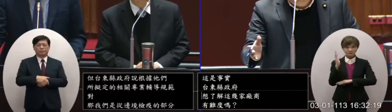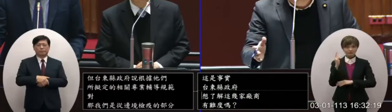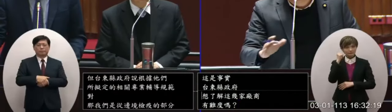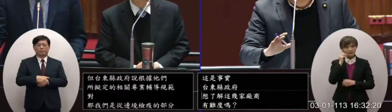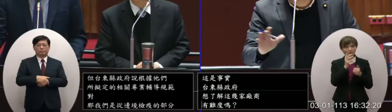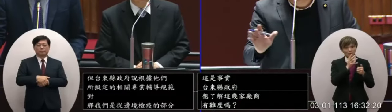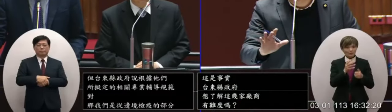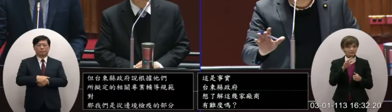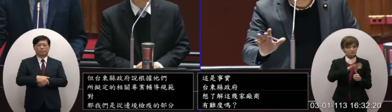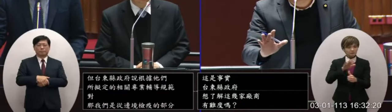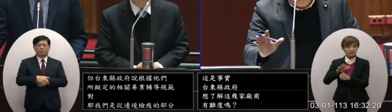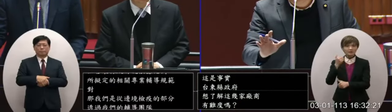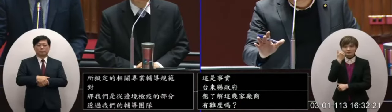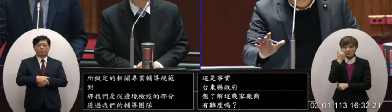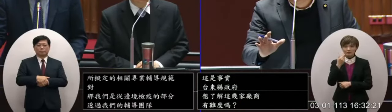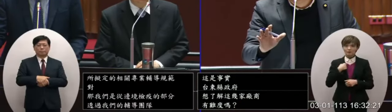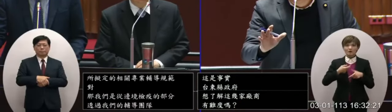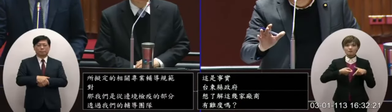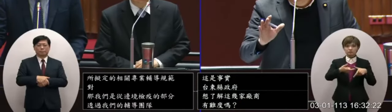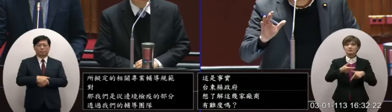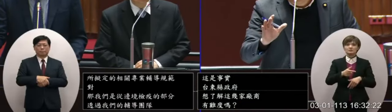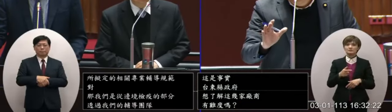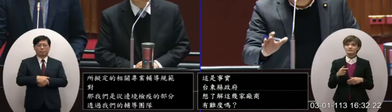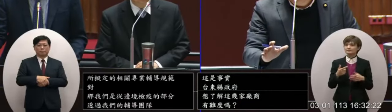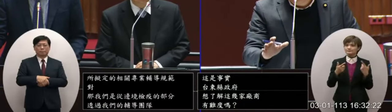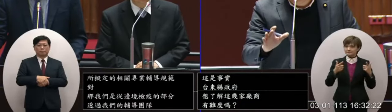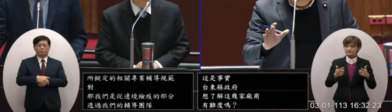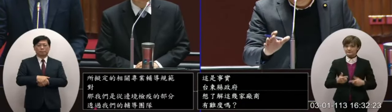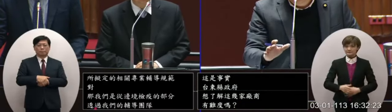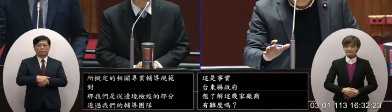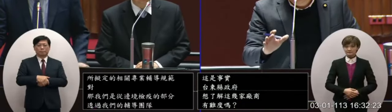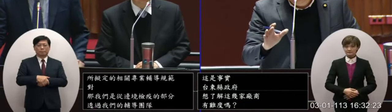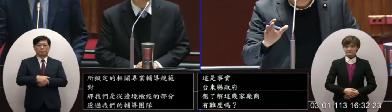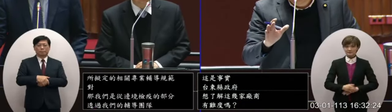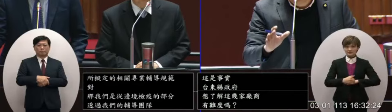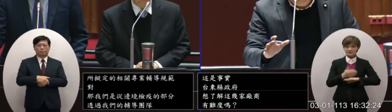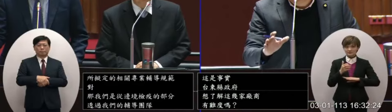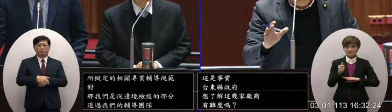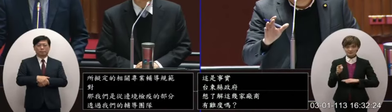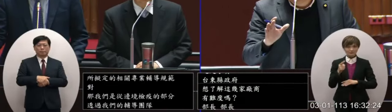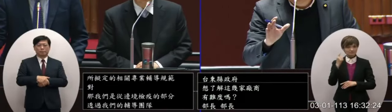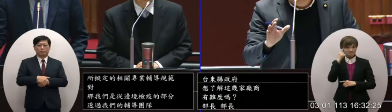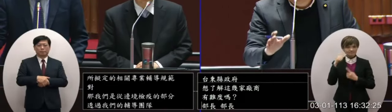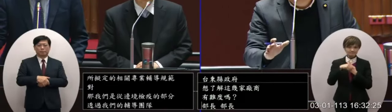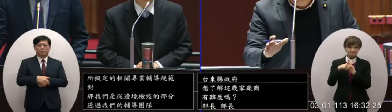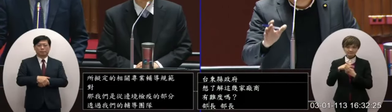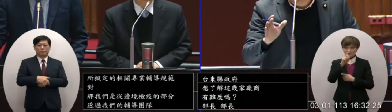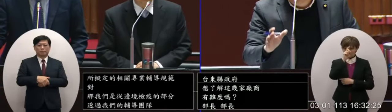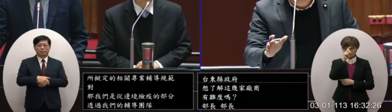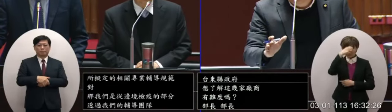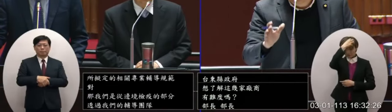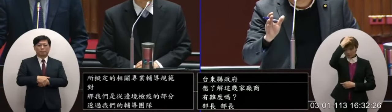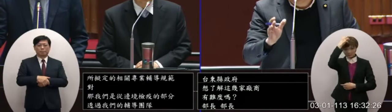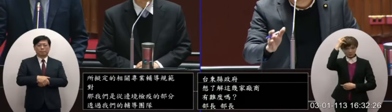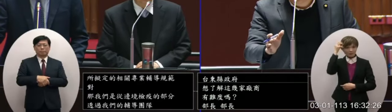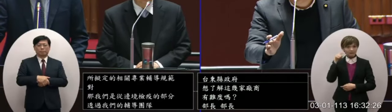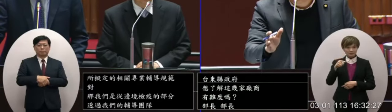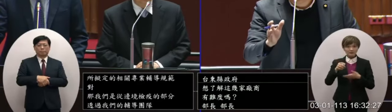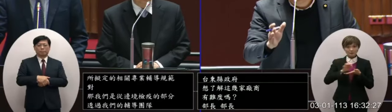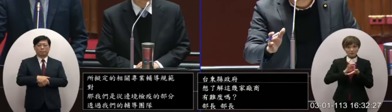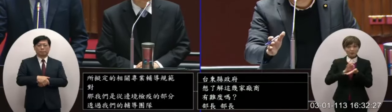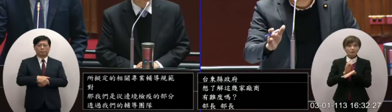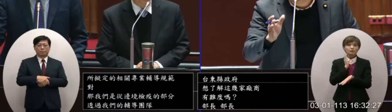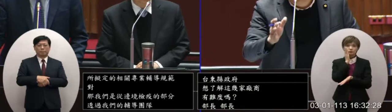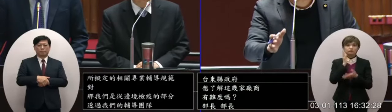家不及格，我们并没有要公开它。 对， 然后县长花了那么多心思，无非就是希望世家这个产业能够持